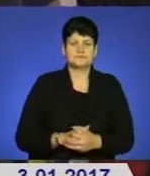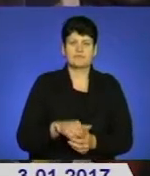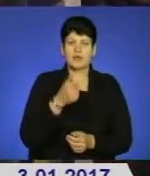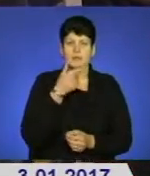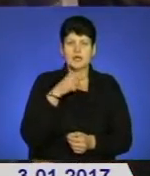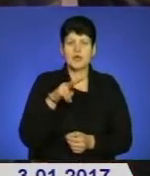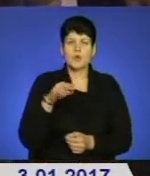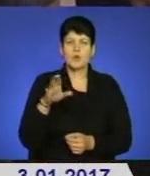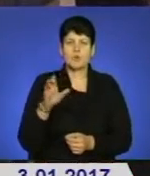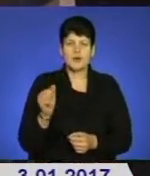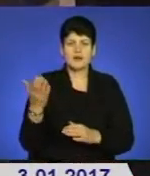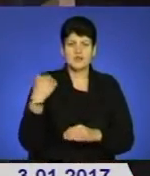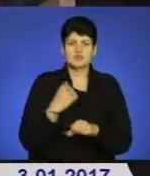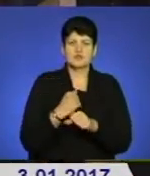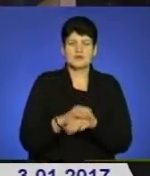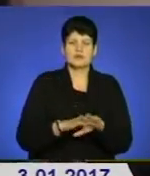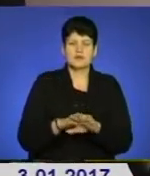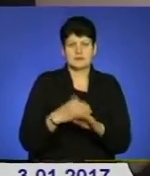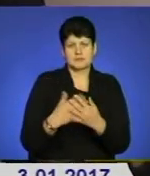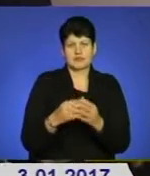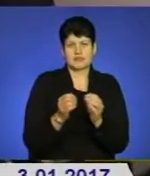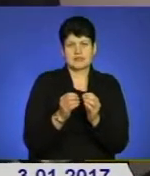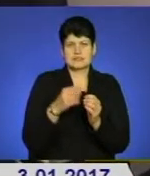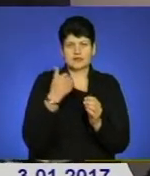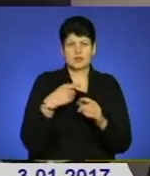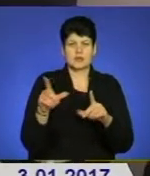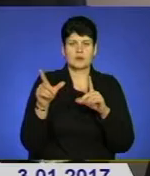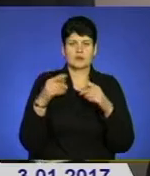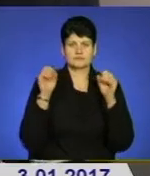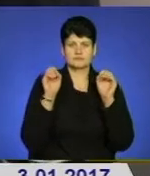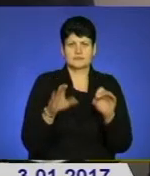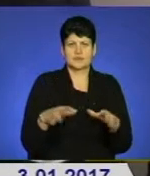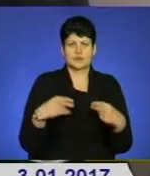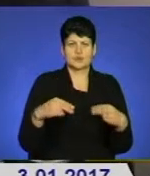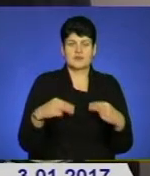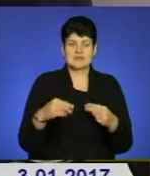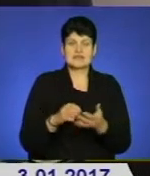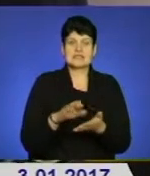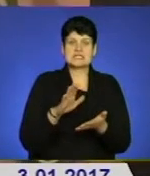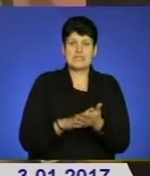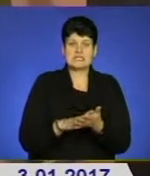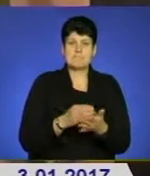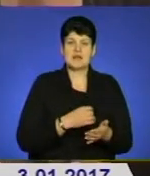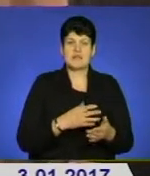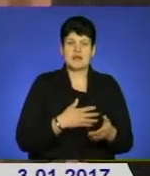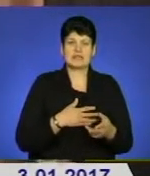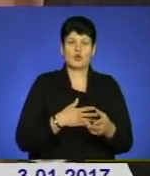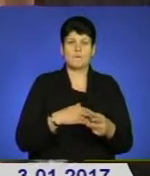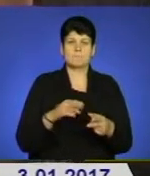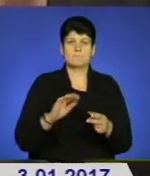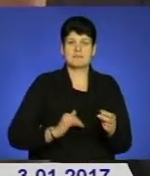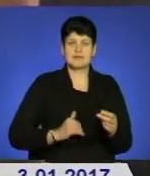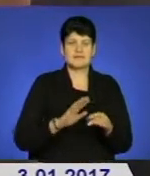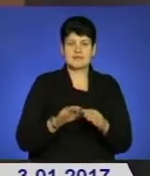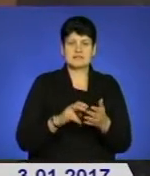Люба раніше працювала на ринку, але вже більше 10 років, як покинула торгувати. З реєстрації приватного підприємця не знімалась, бо